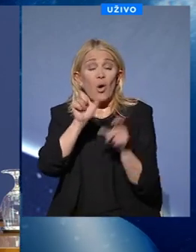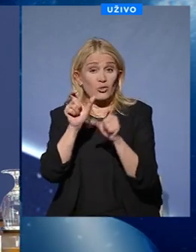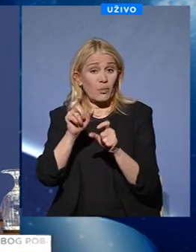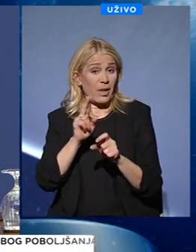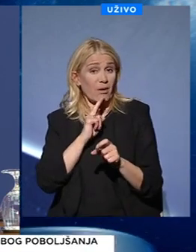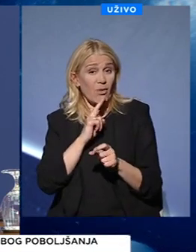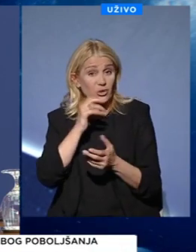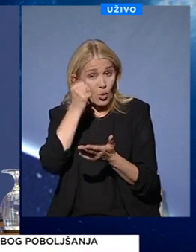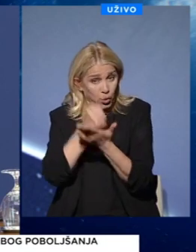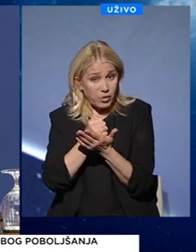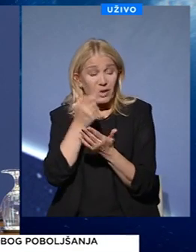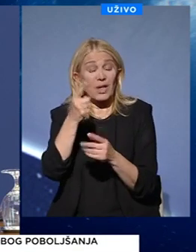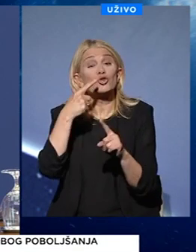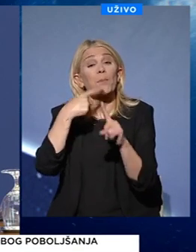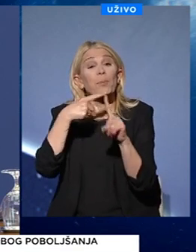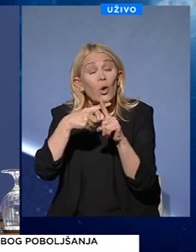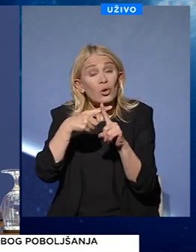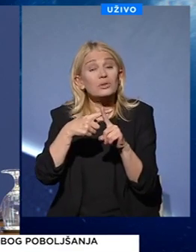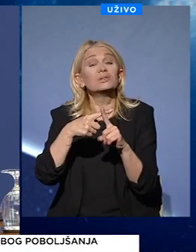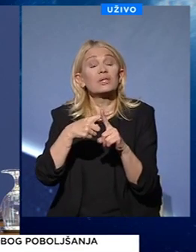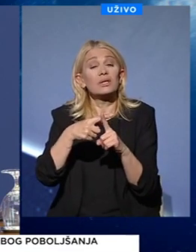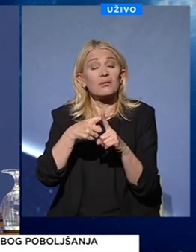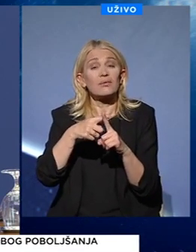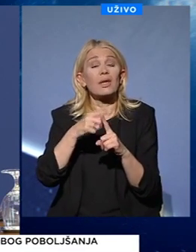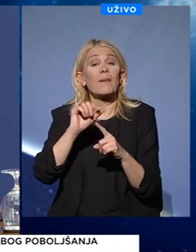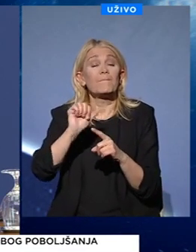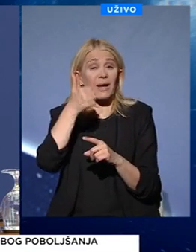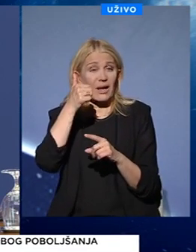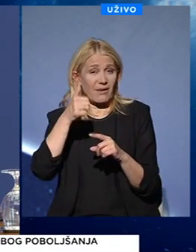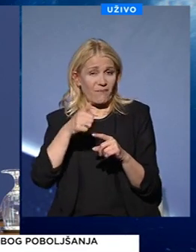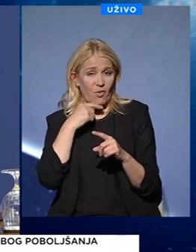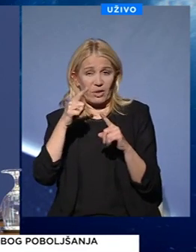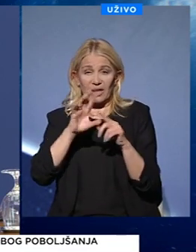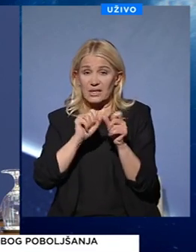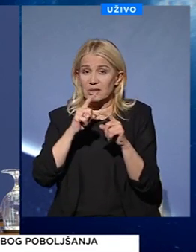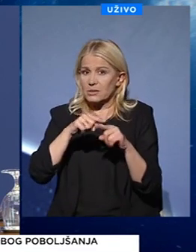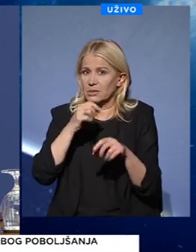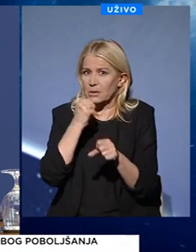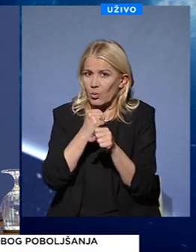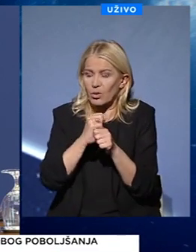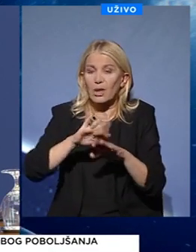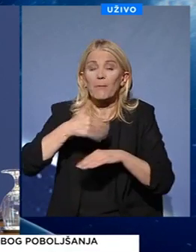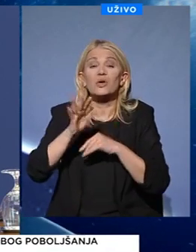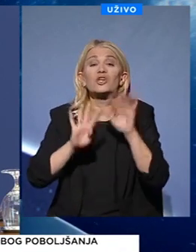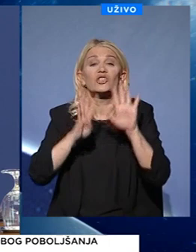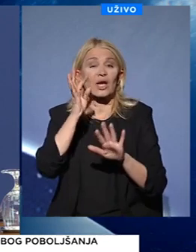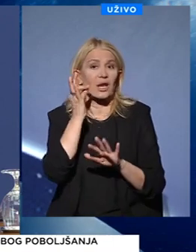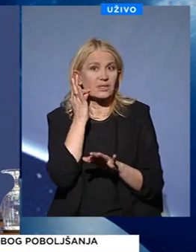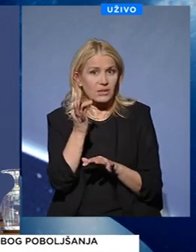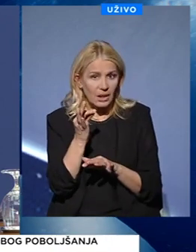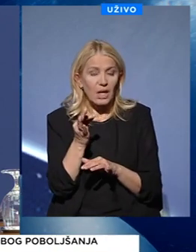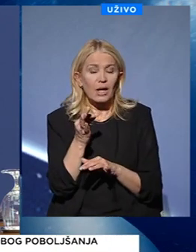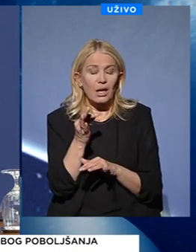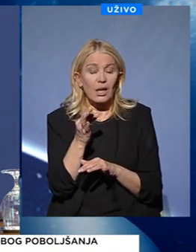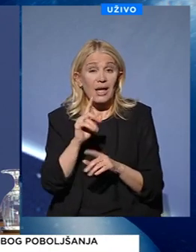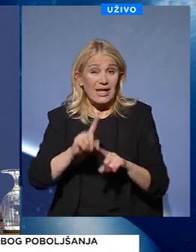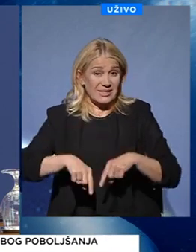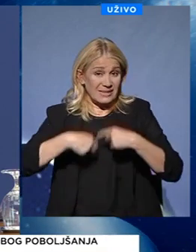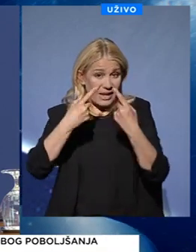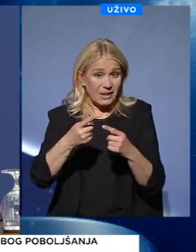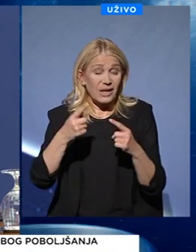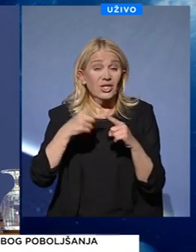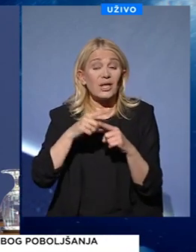za koje se utvrdi da su pozitivne, praktično prvo testiranje se sprovodi nakon 14. dana. Sledeće